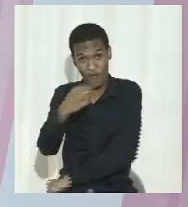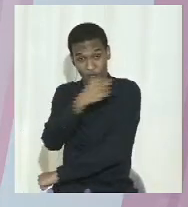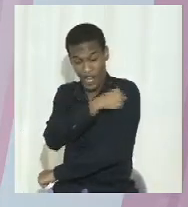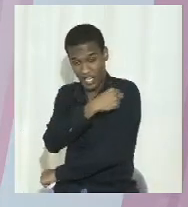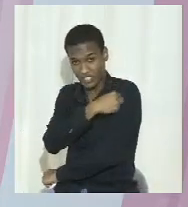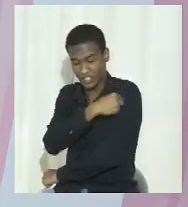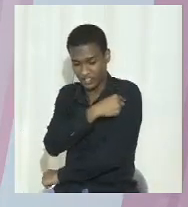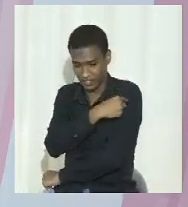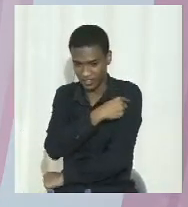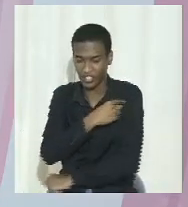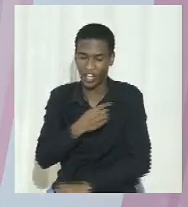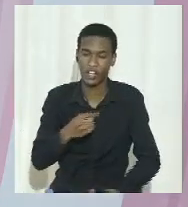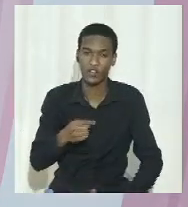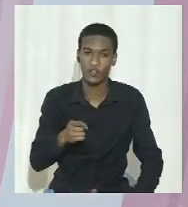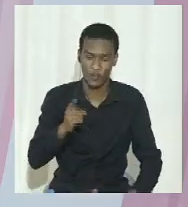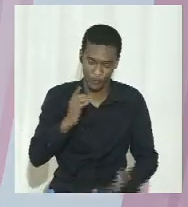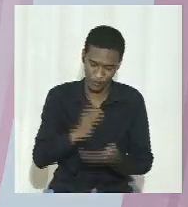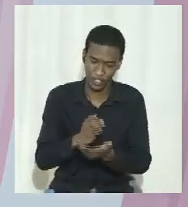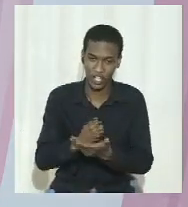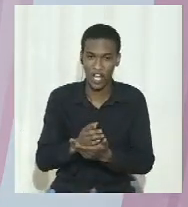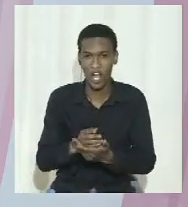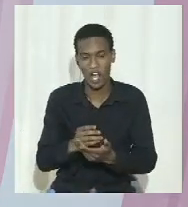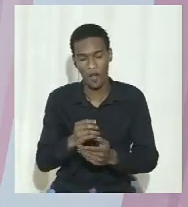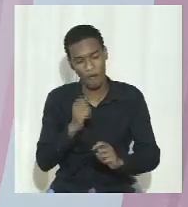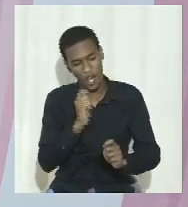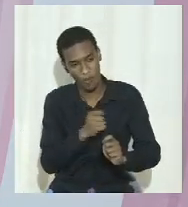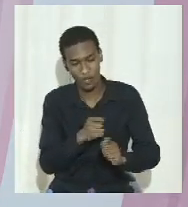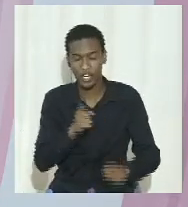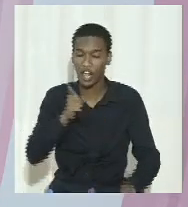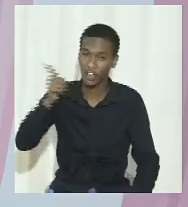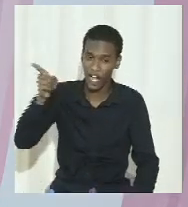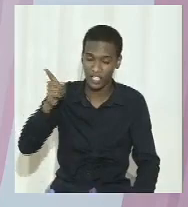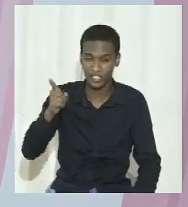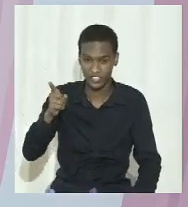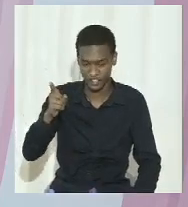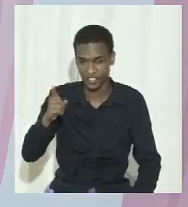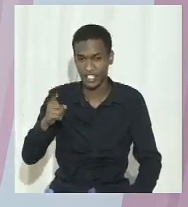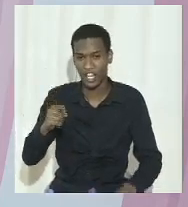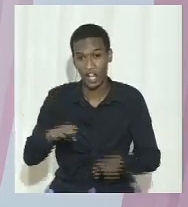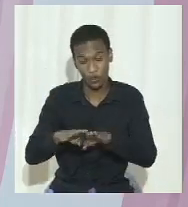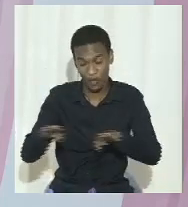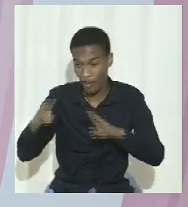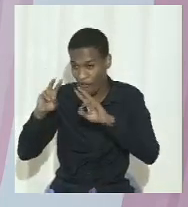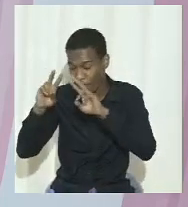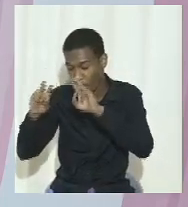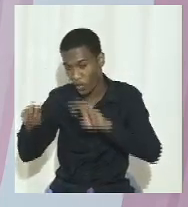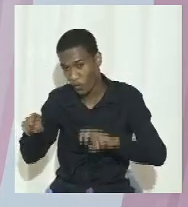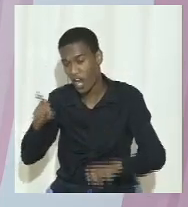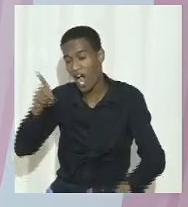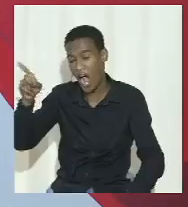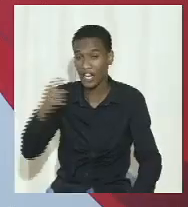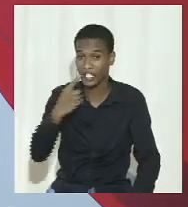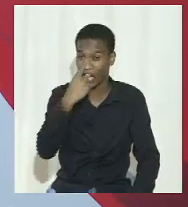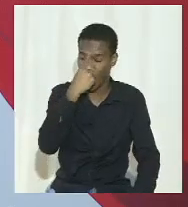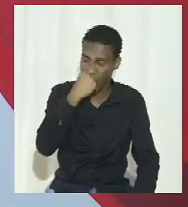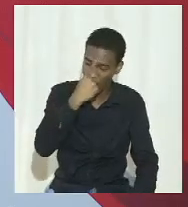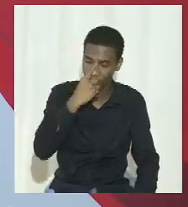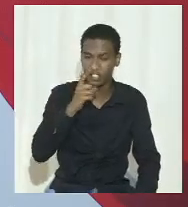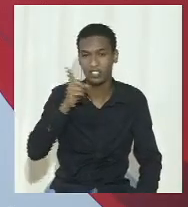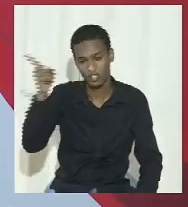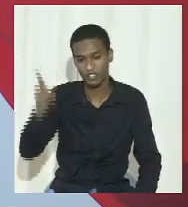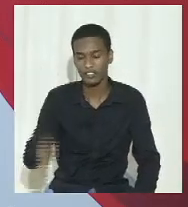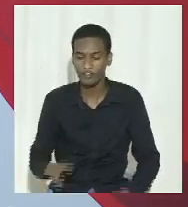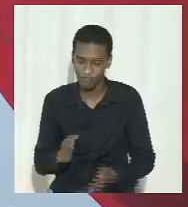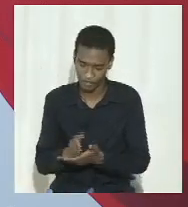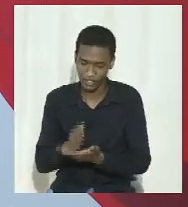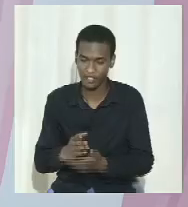novokarina tamin'ny laboratoara tany Inde izy io, dia indrometaona ny fanaovana izany vaksiny izany, izany hoe misy première dose a,